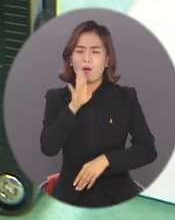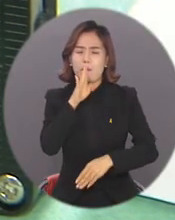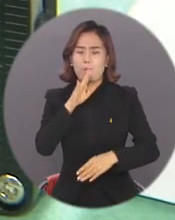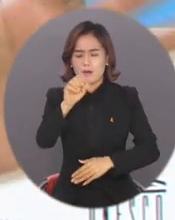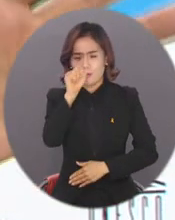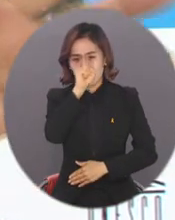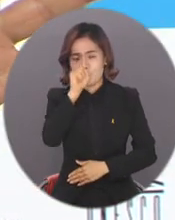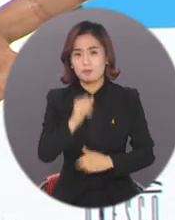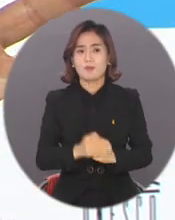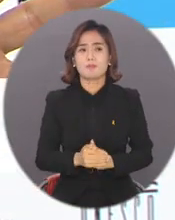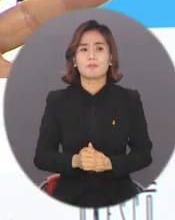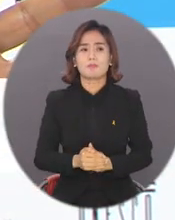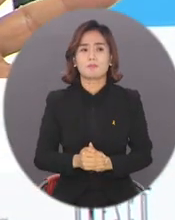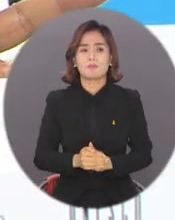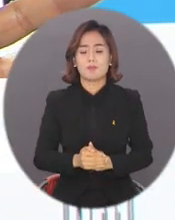반갑습니다.